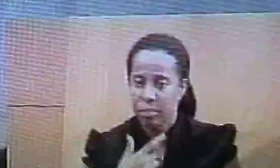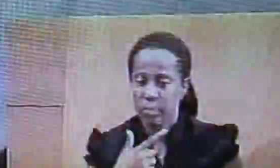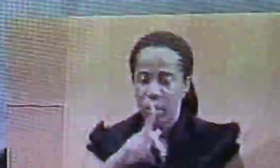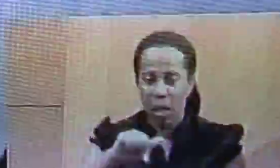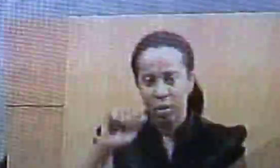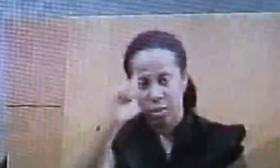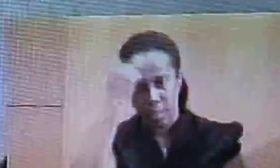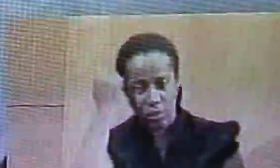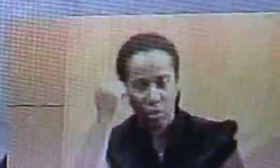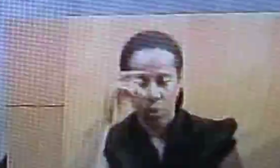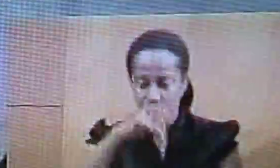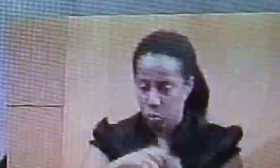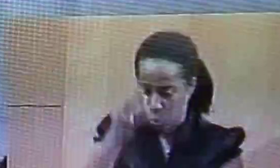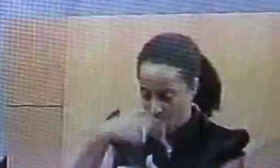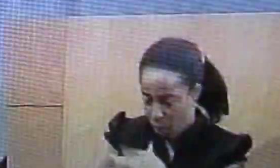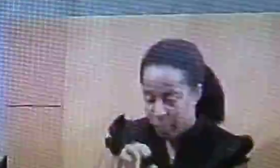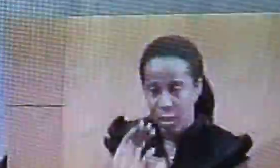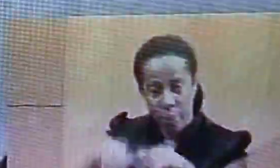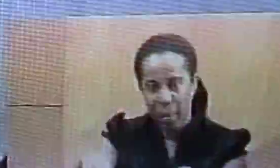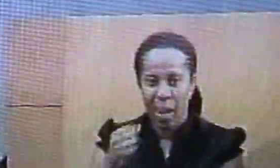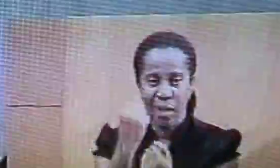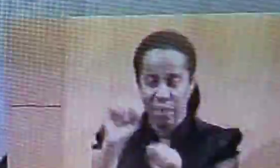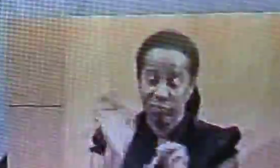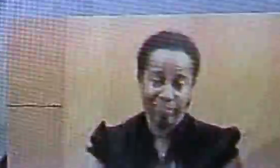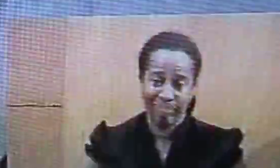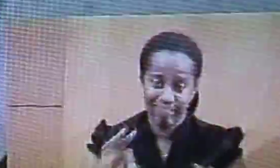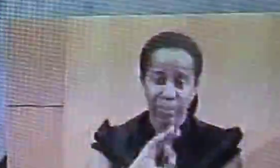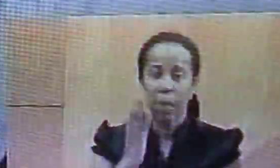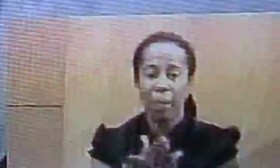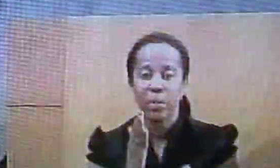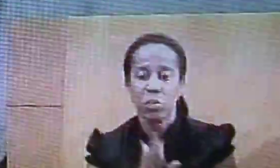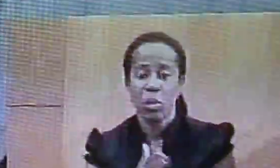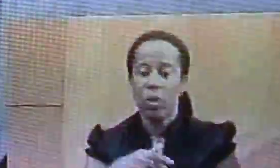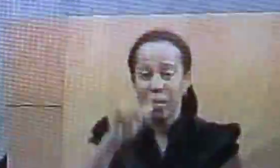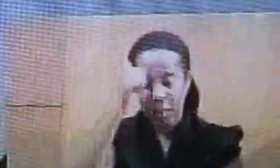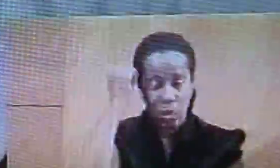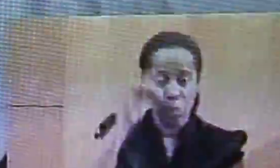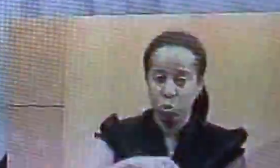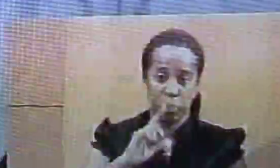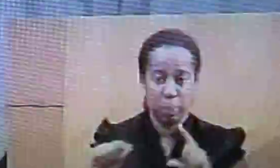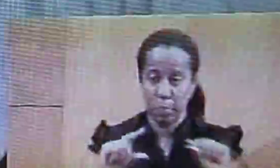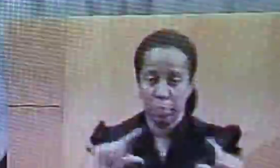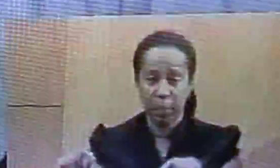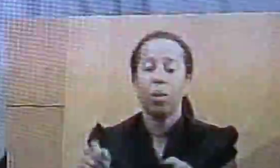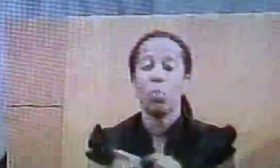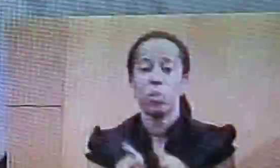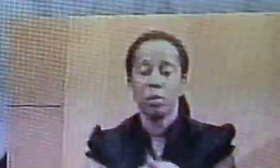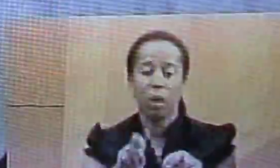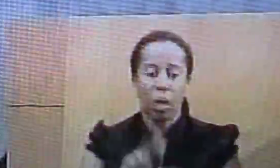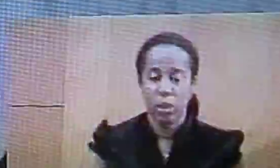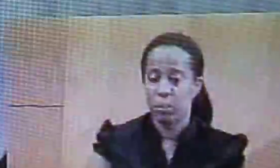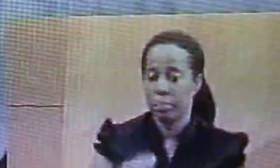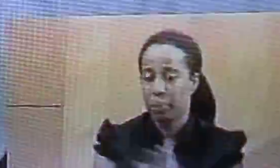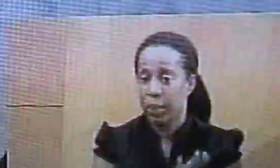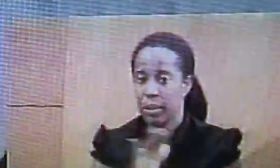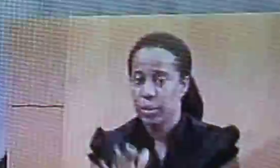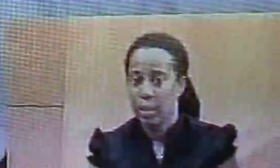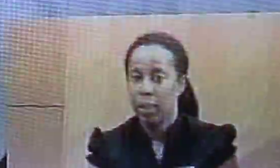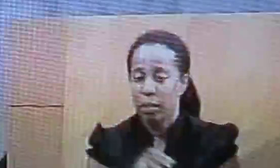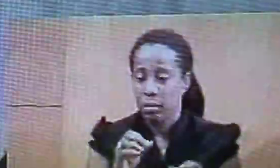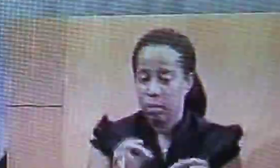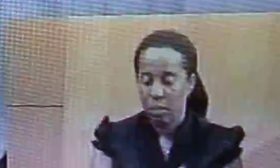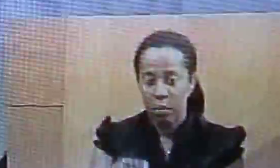stages qui n'ont pas repris après la grève parce que, d'abord, les stagiaires étaient partis, mais aussi, il ne restait pas suffisamment de